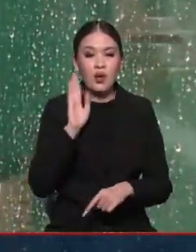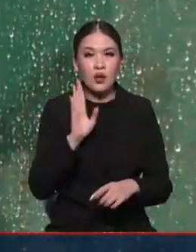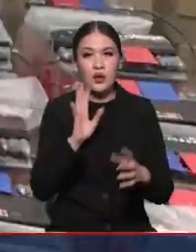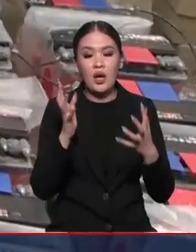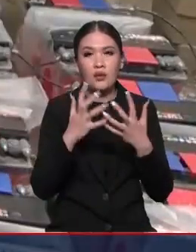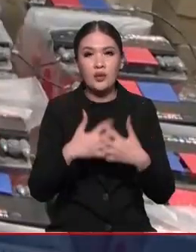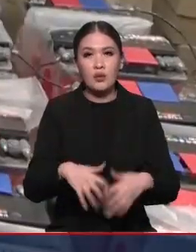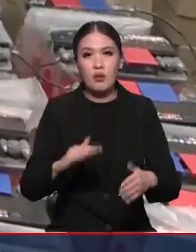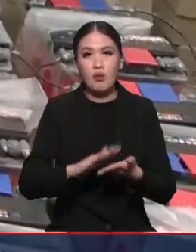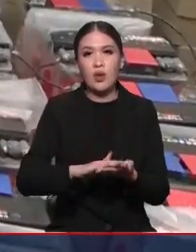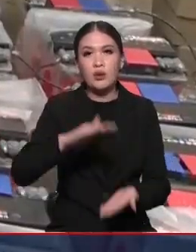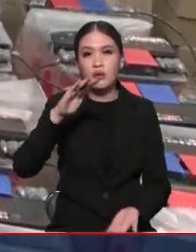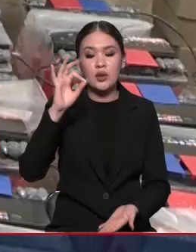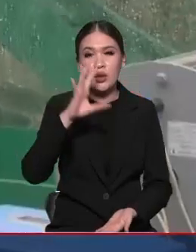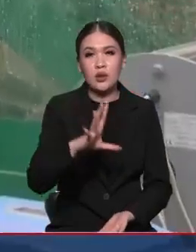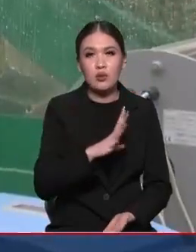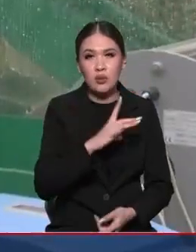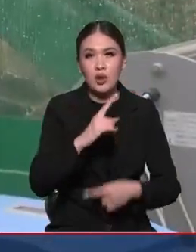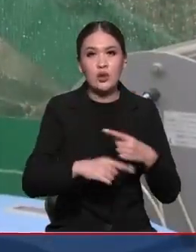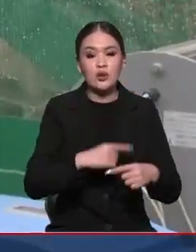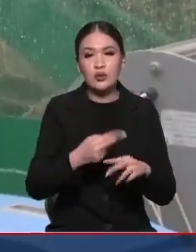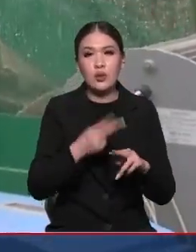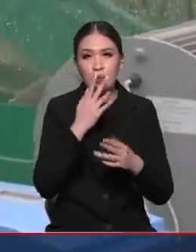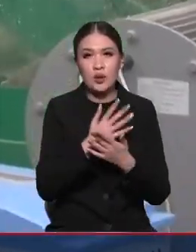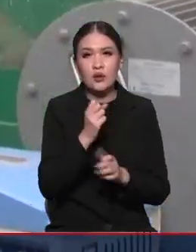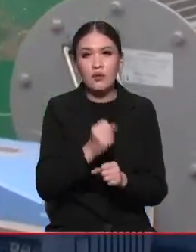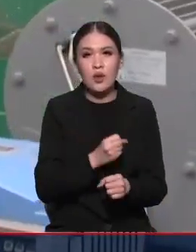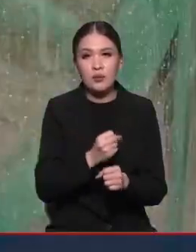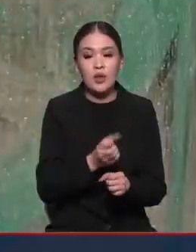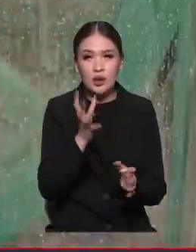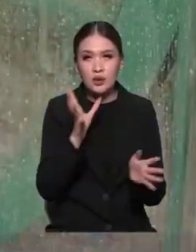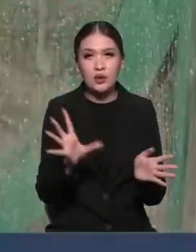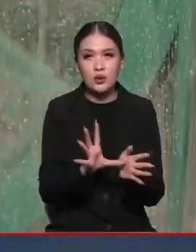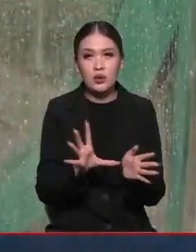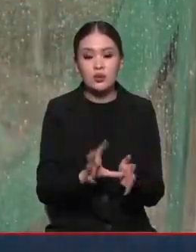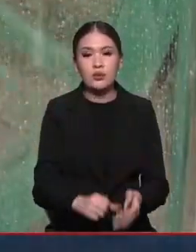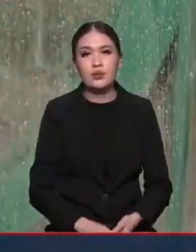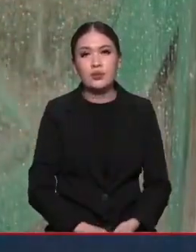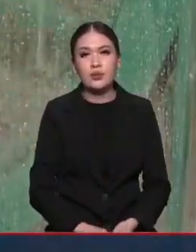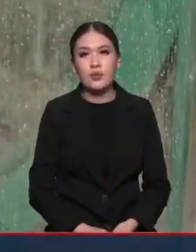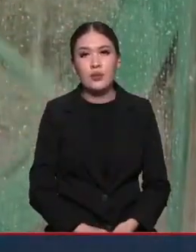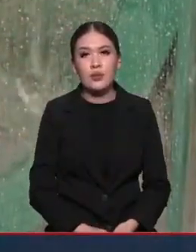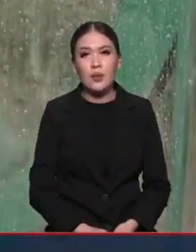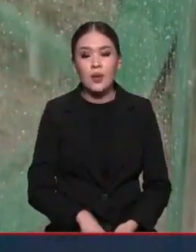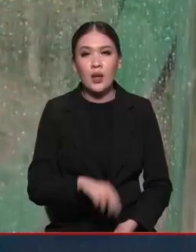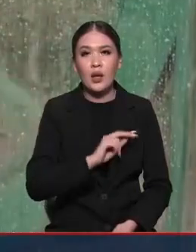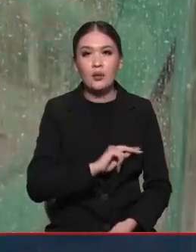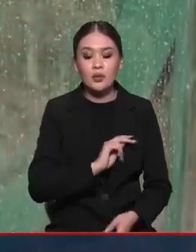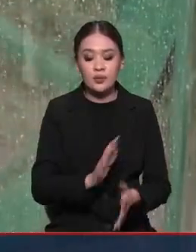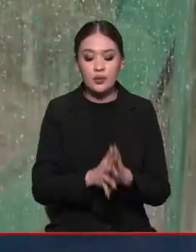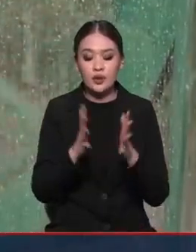автоматически поднимается, а сила рычага раскручивает агрегат и вырабатывает ток. Данный агрегат работает на большом